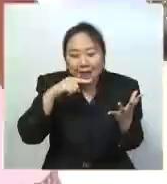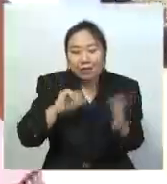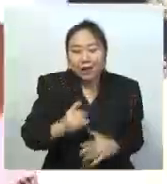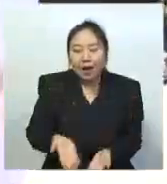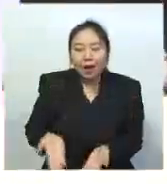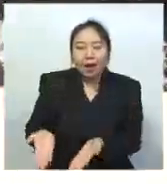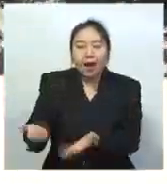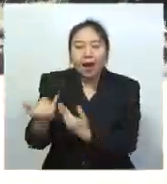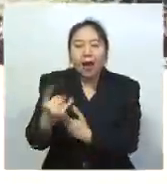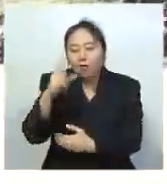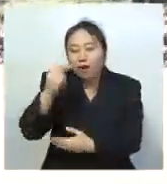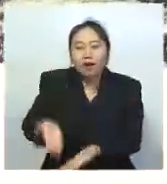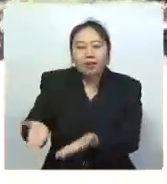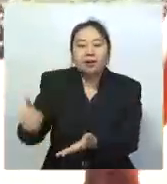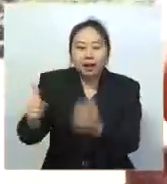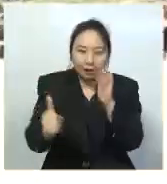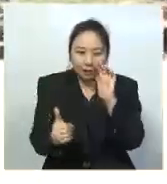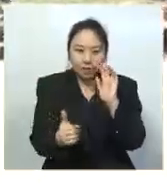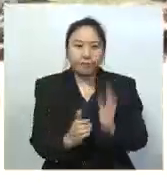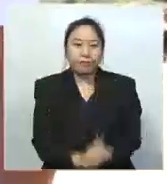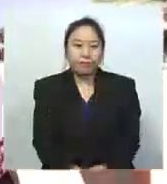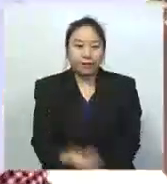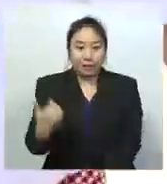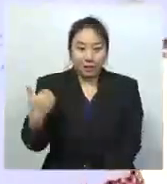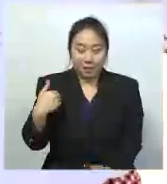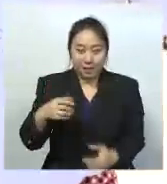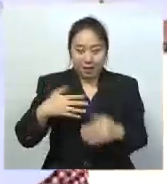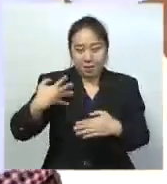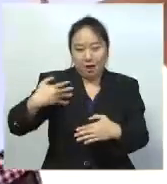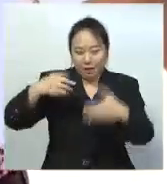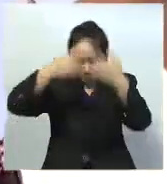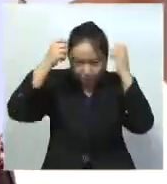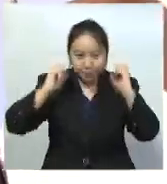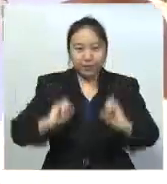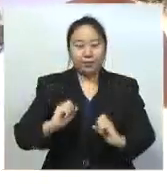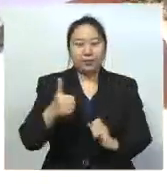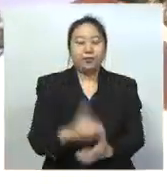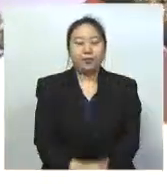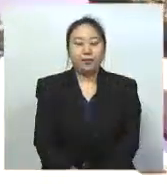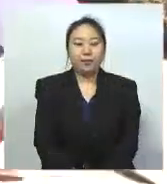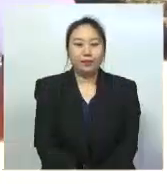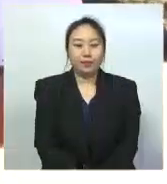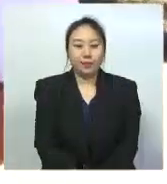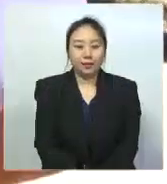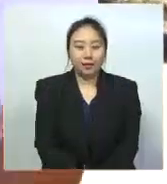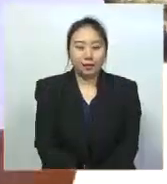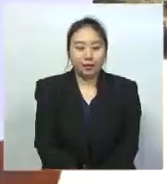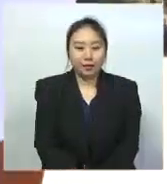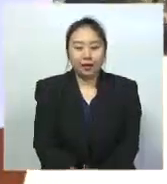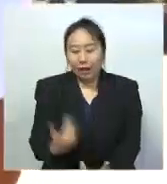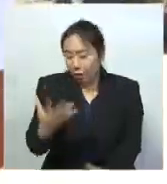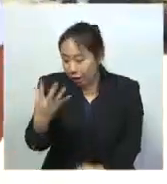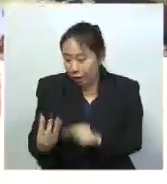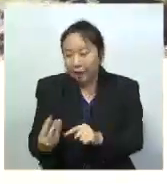จจะต่อให้เปล่า นี่มีมอบสายสะพายนะครับ มอบรางวัลกันไป แล้วที่เหลือคงจับกินแห